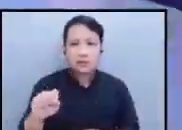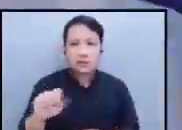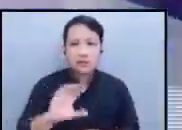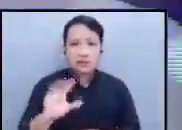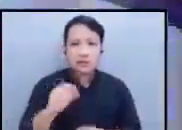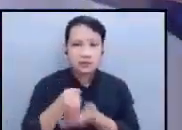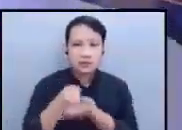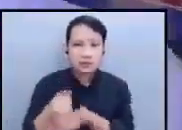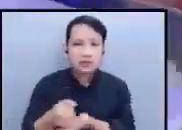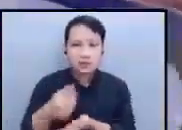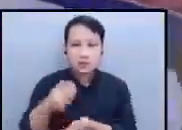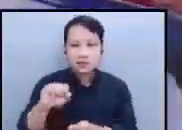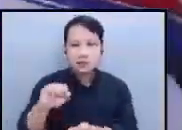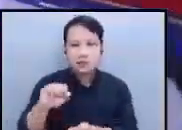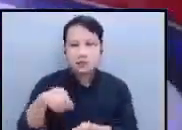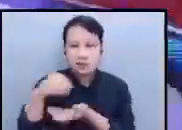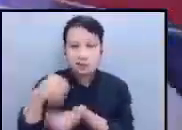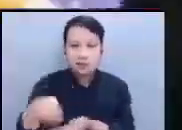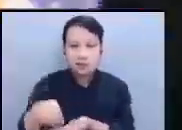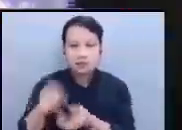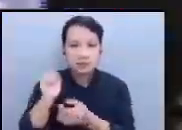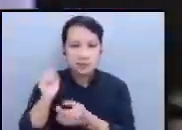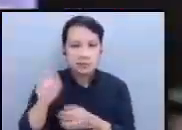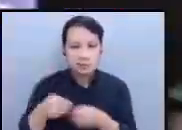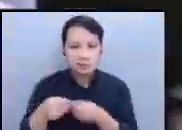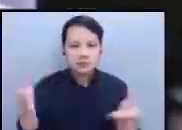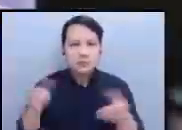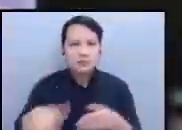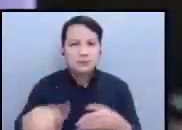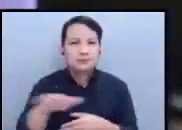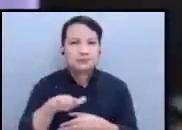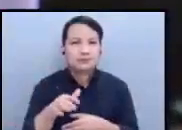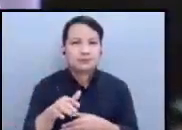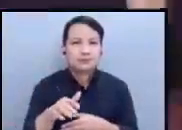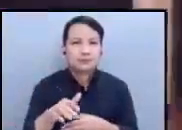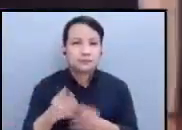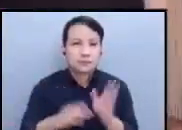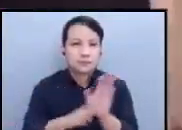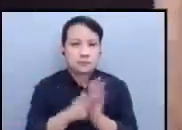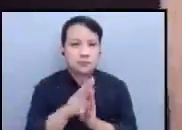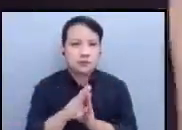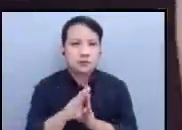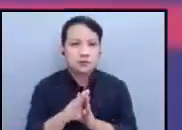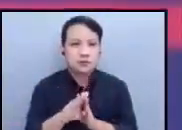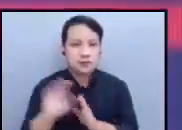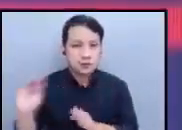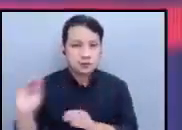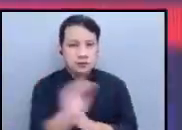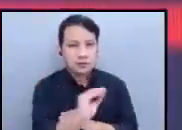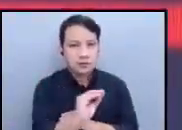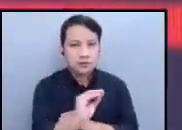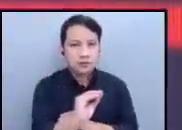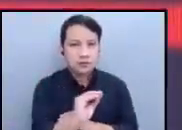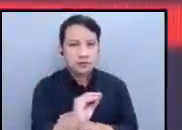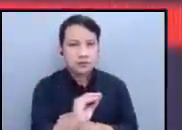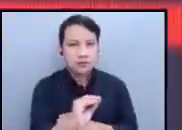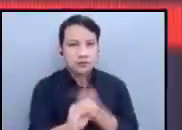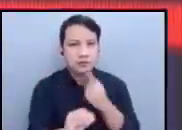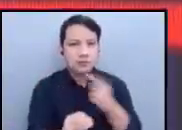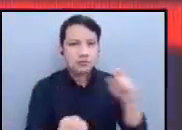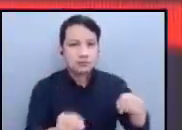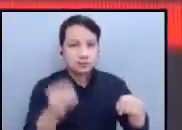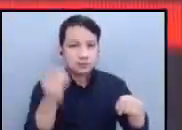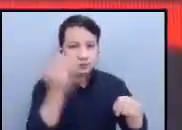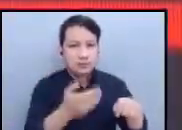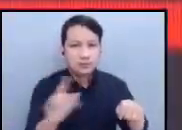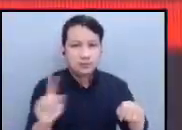kailangan ng mamamayan, kundi mabigyan ng pagkakataon na makaahon sa kahirapan sa sarili nilang paa. Ang kailangan po nila